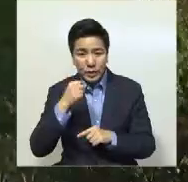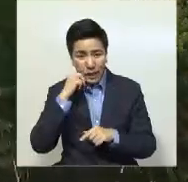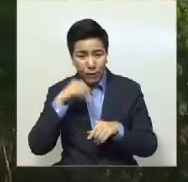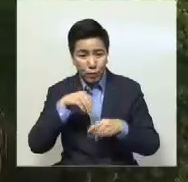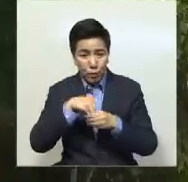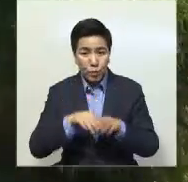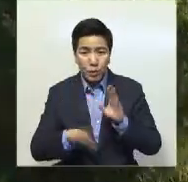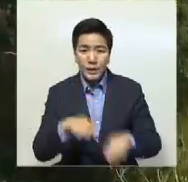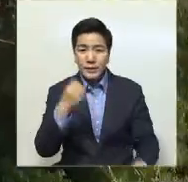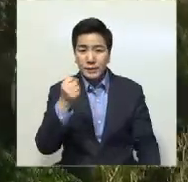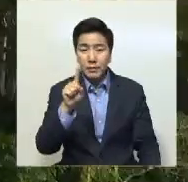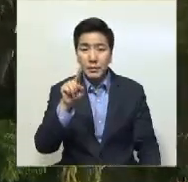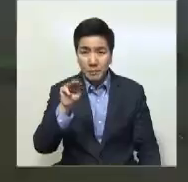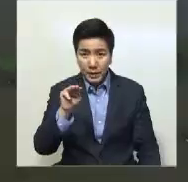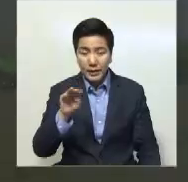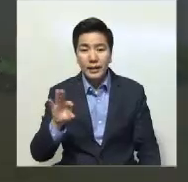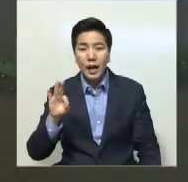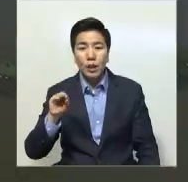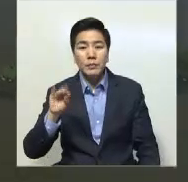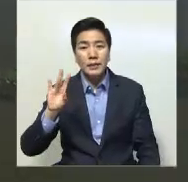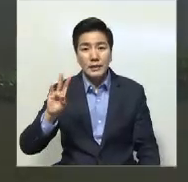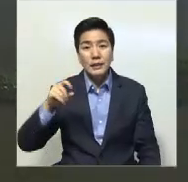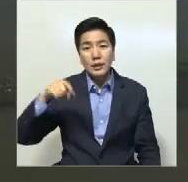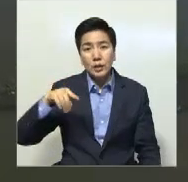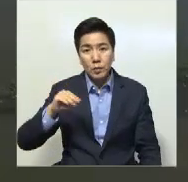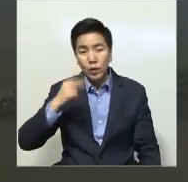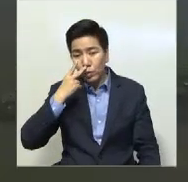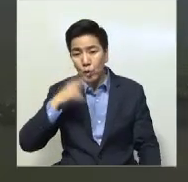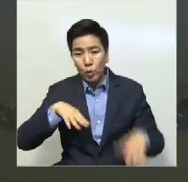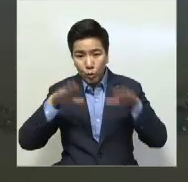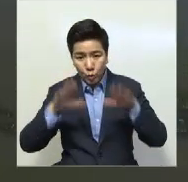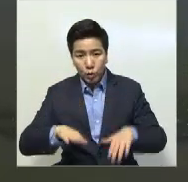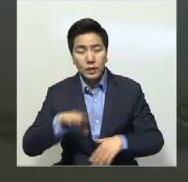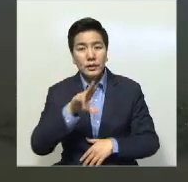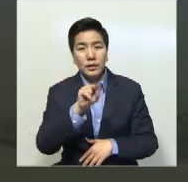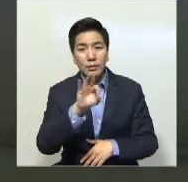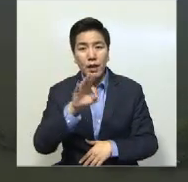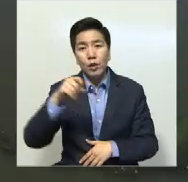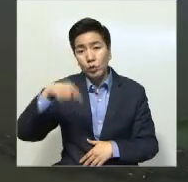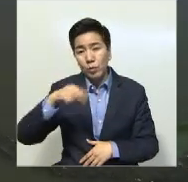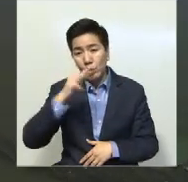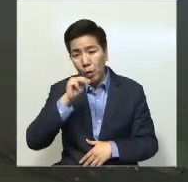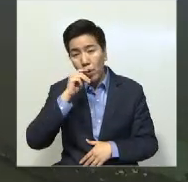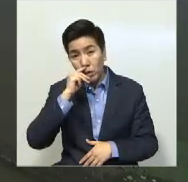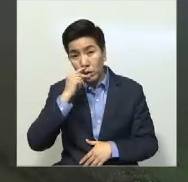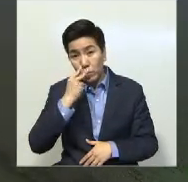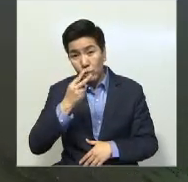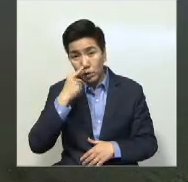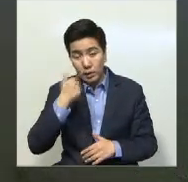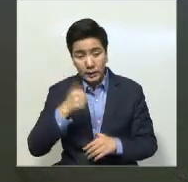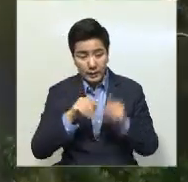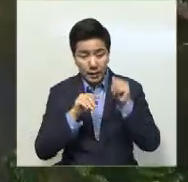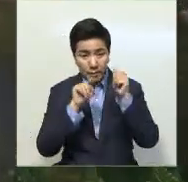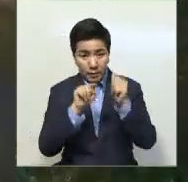ยู่ที่11เมตร97เซนติเมตรลดลงจากเมื่อวานนี้39เซนติเมตรค่ะภาพรวม4อำเภอในพื้น